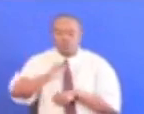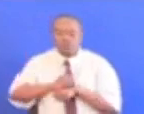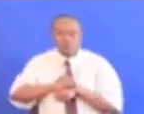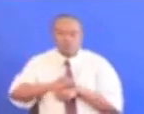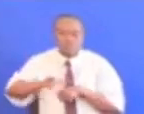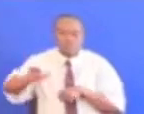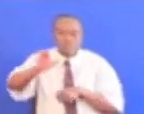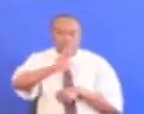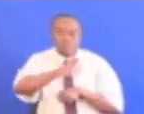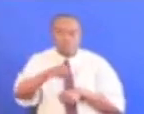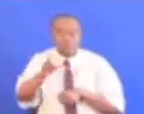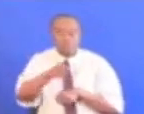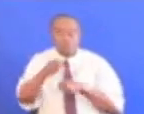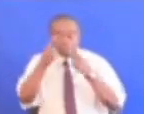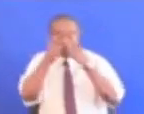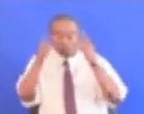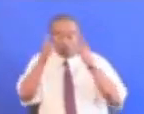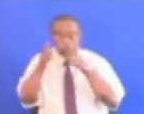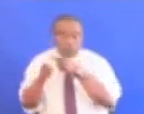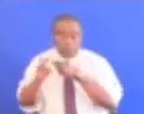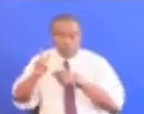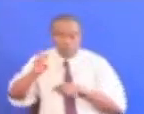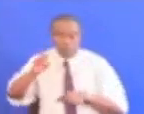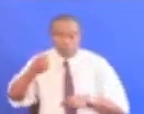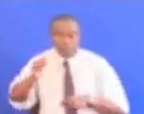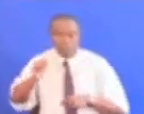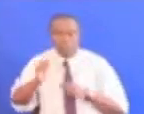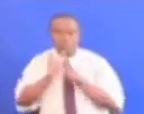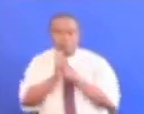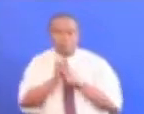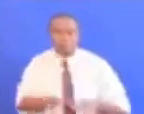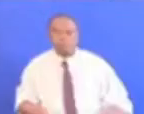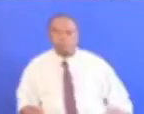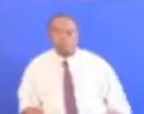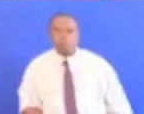maeneo ambayo yamekosa vyuo vya VETA. Nakushukuru sana mwenyekiti. Mheshimiwa Asia Lamgo, kwa ufupi.